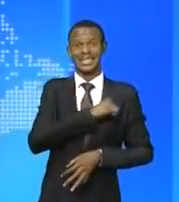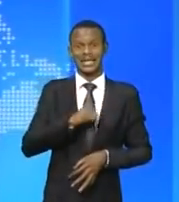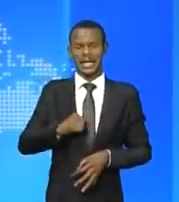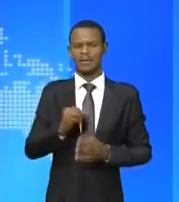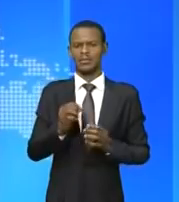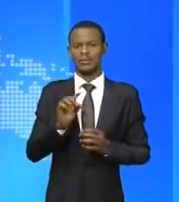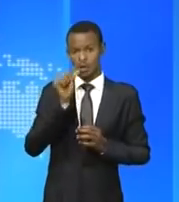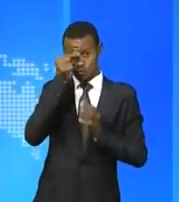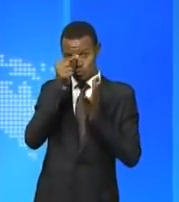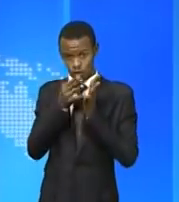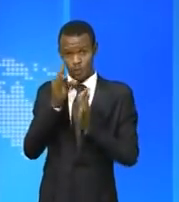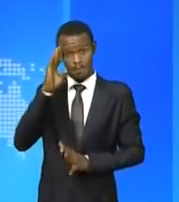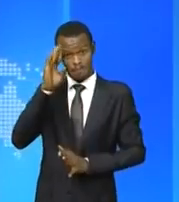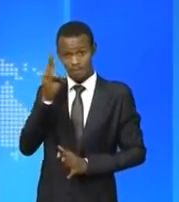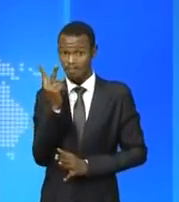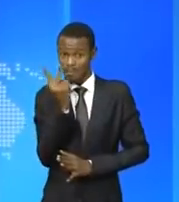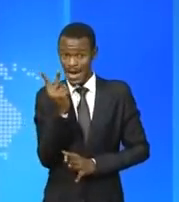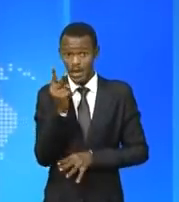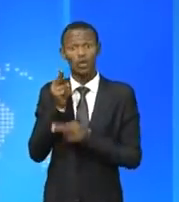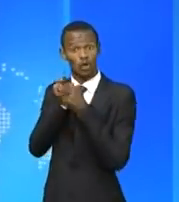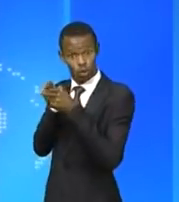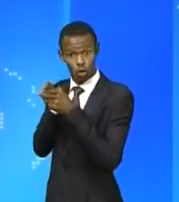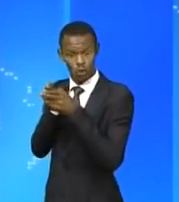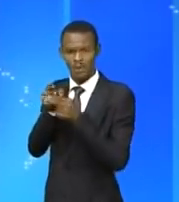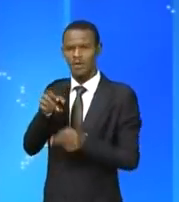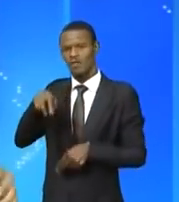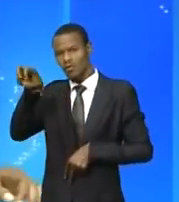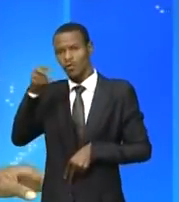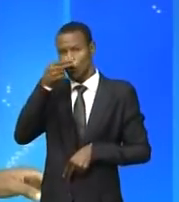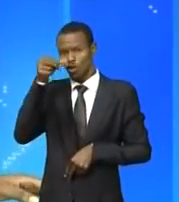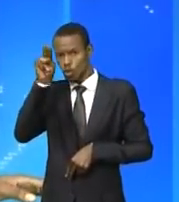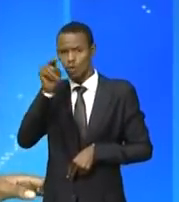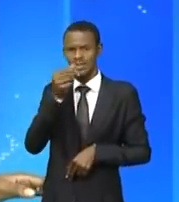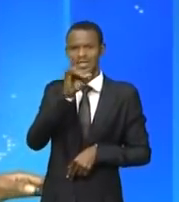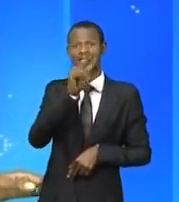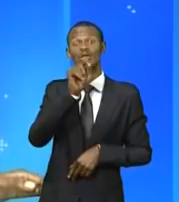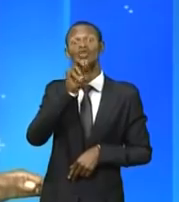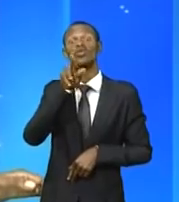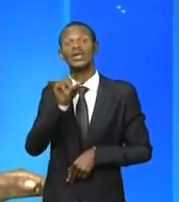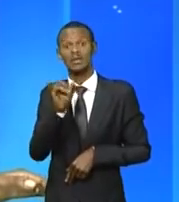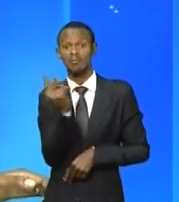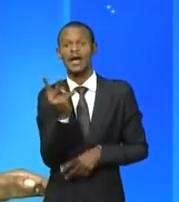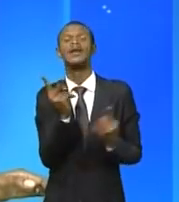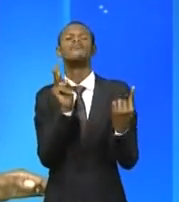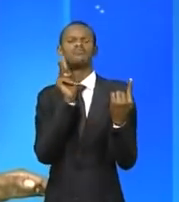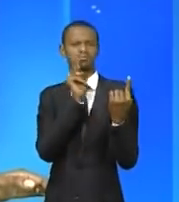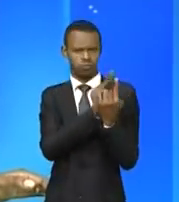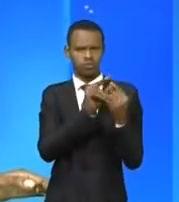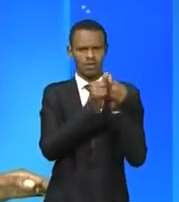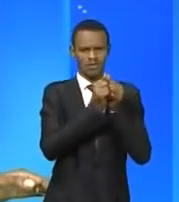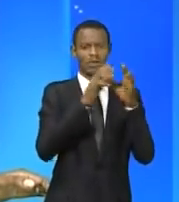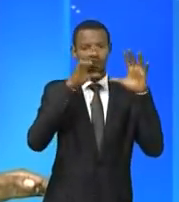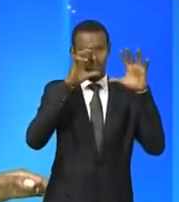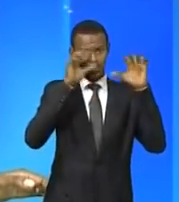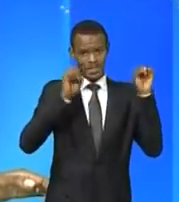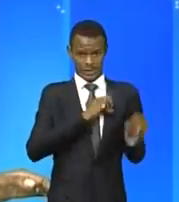gouverneurs militaires du Nord Kivu et de l'Ituri récemment nommés ont été reçus par le président du Sénat, Modeste Bahati